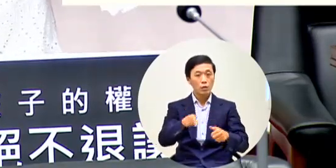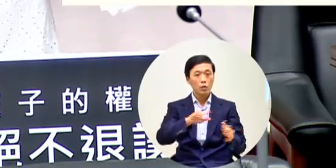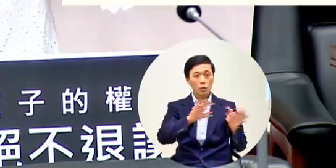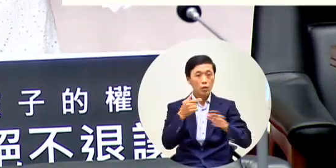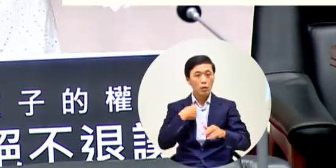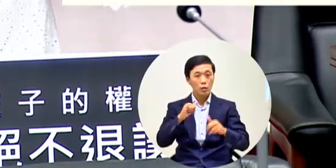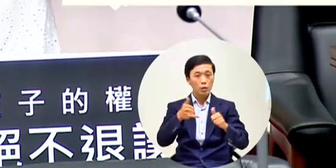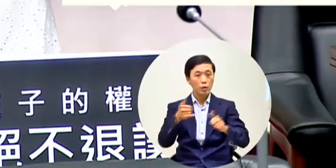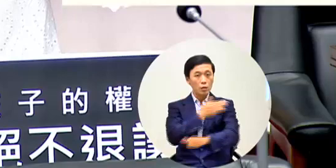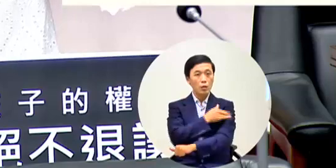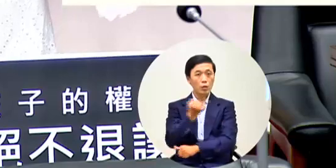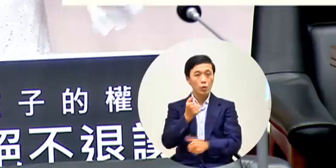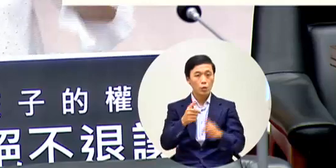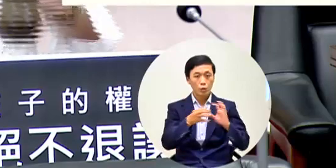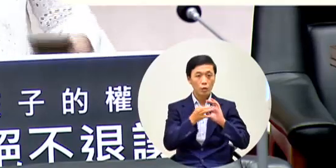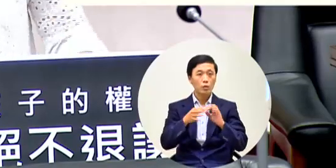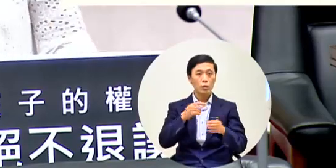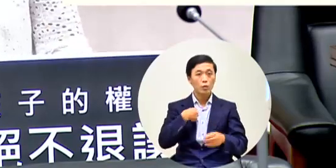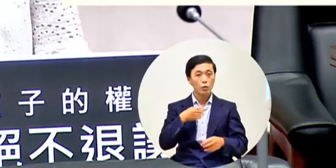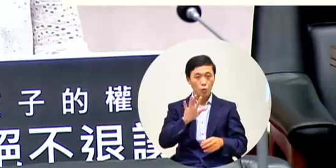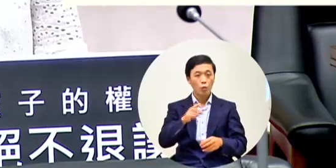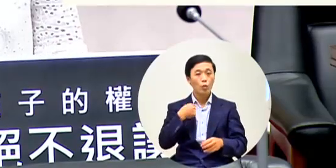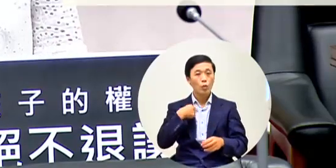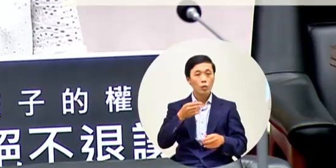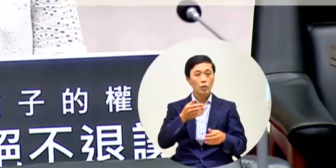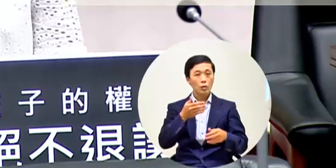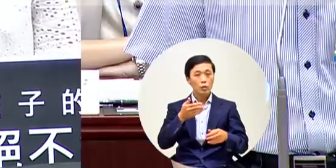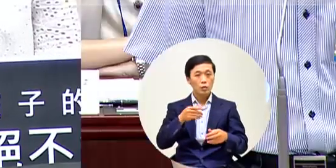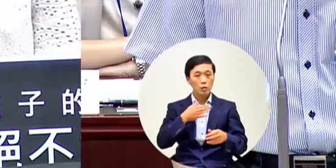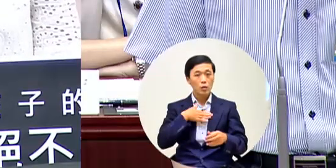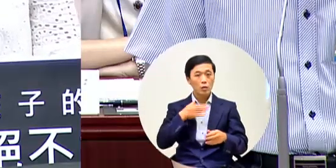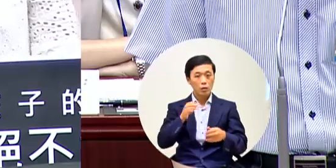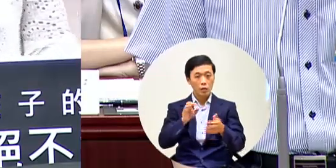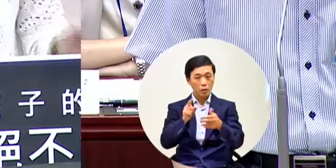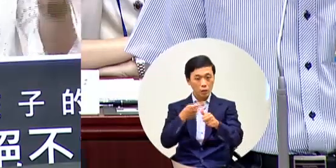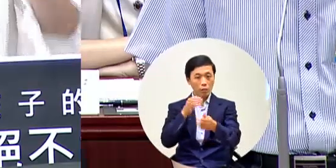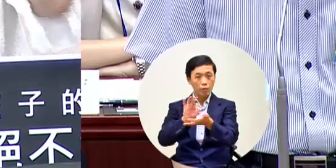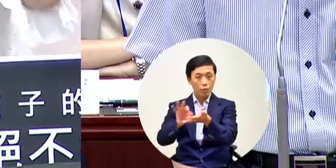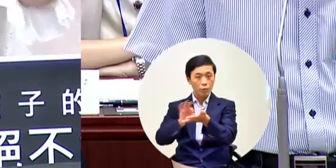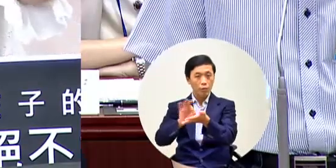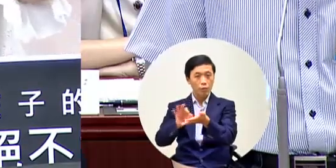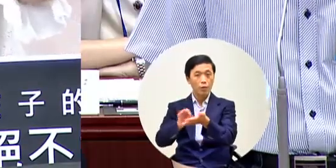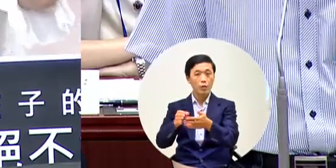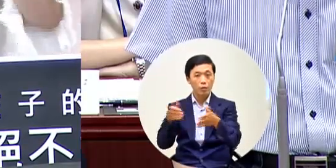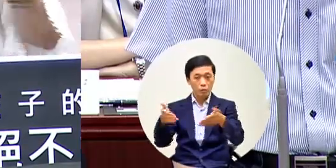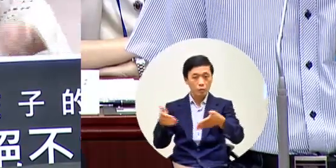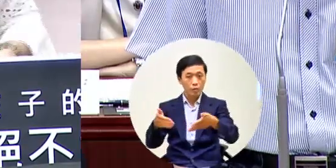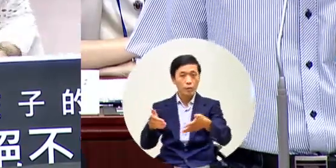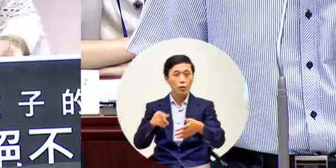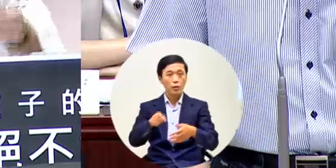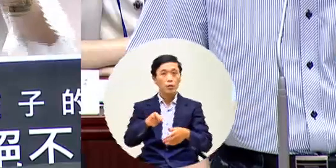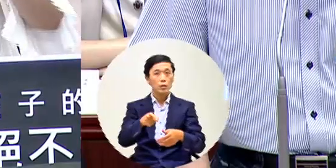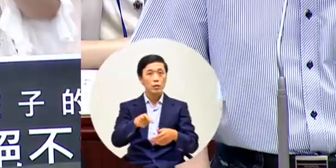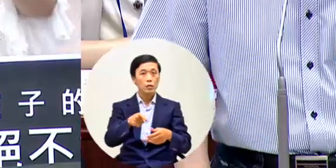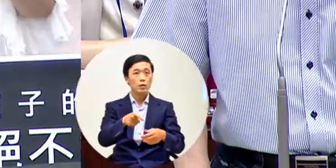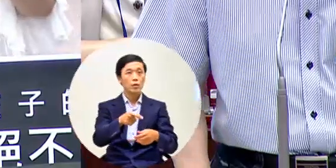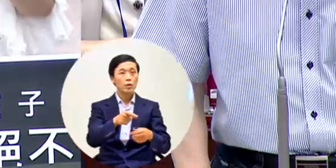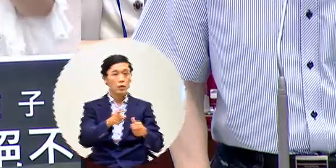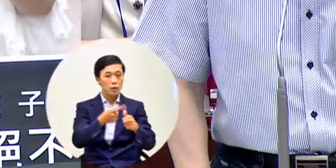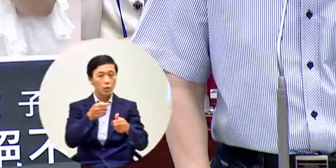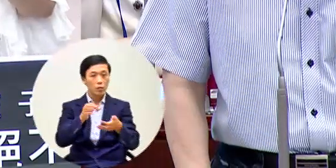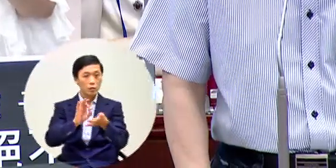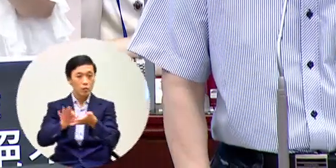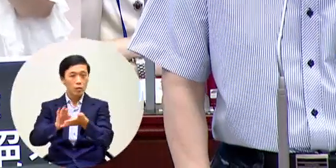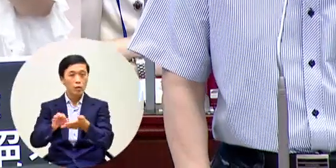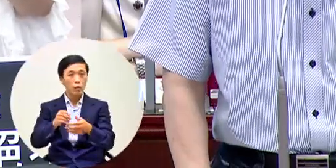关心。之前我们也答复说，要需要垫付款来处理，那现在垫付款我们已经有通过哈，也谢谢议员 通